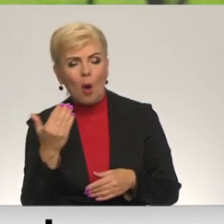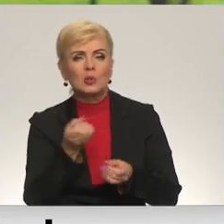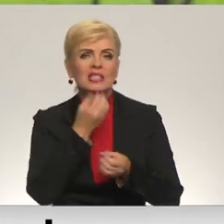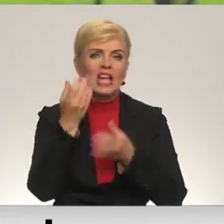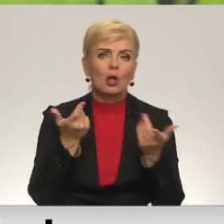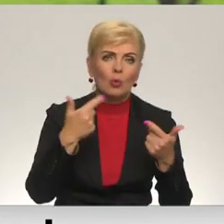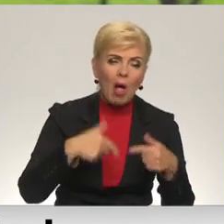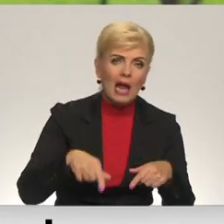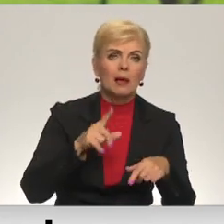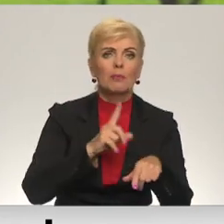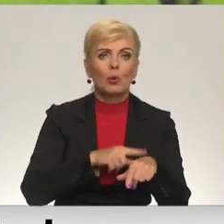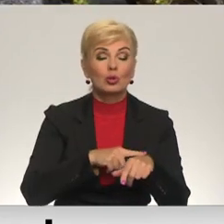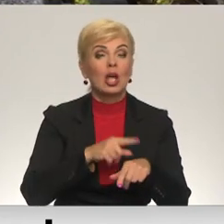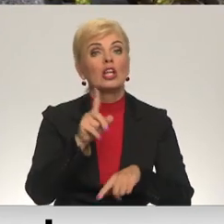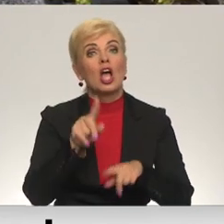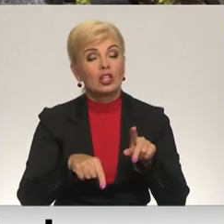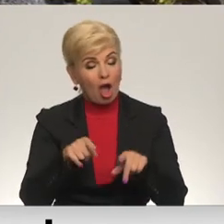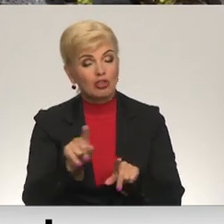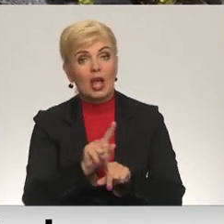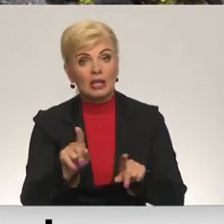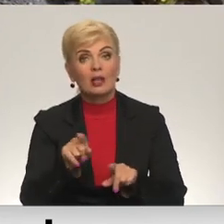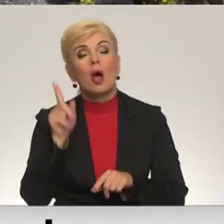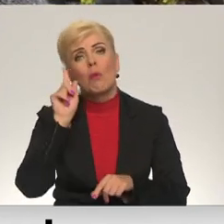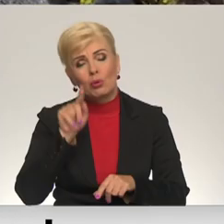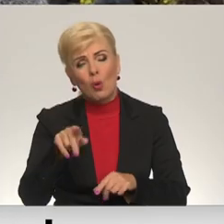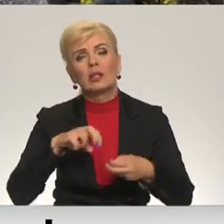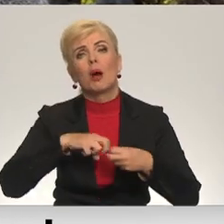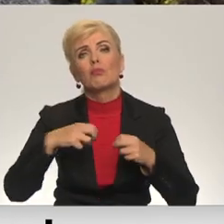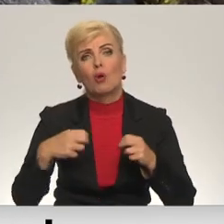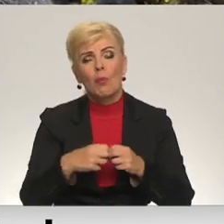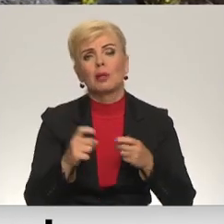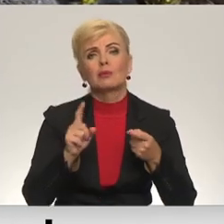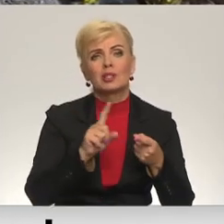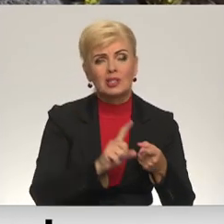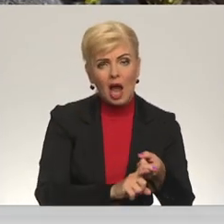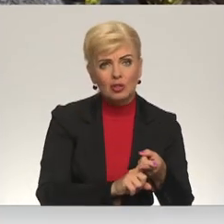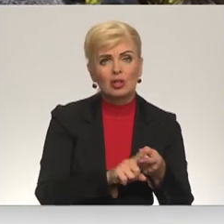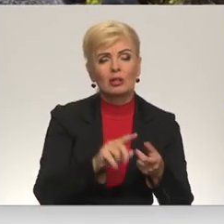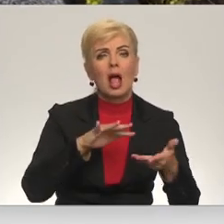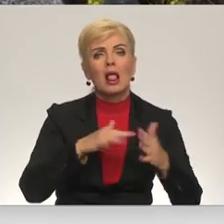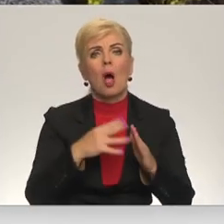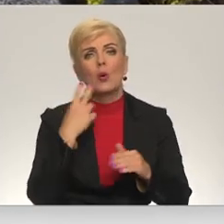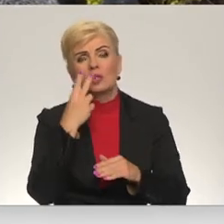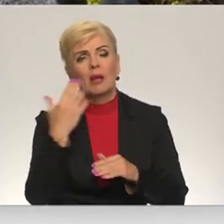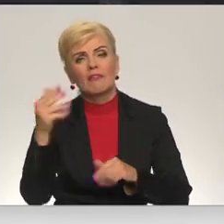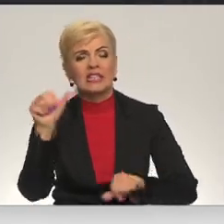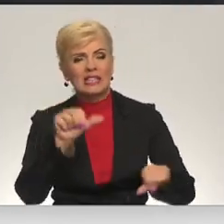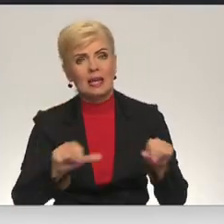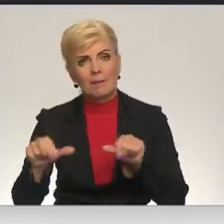pulksteņa. Diemžēl ir arī tā. Tā ir problemātika, protams, saistīta ar intensīvo lauksaimniecības